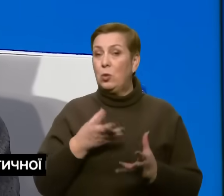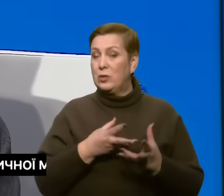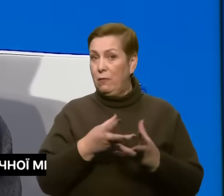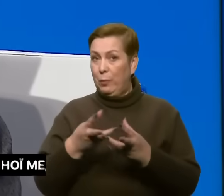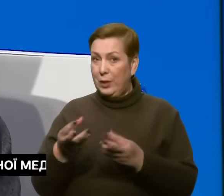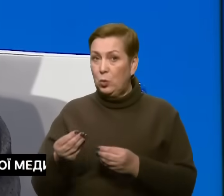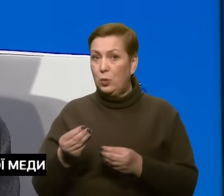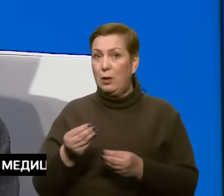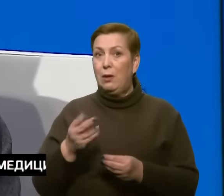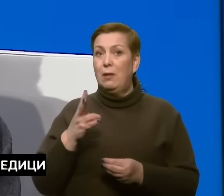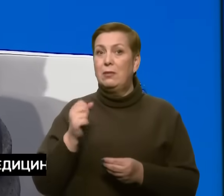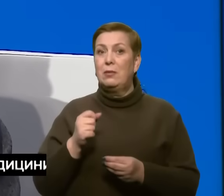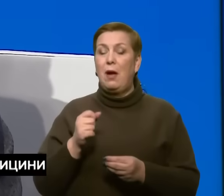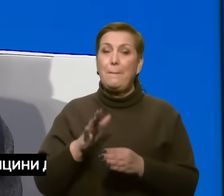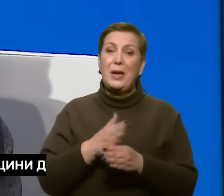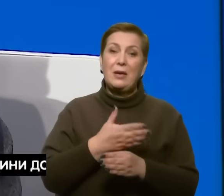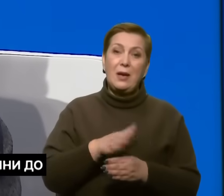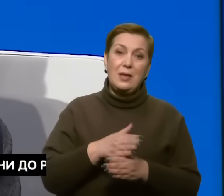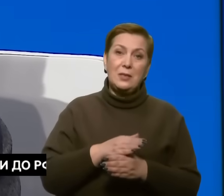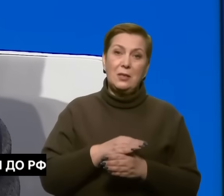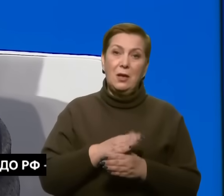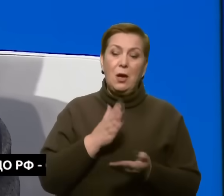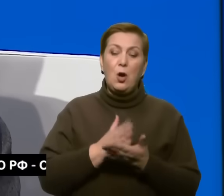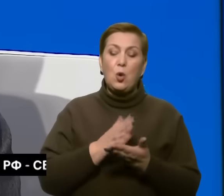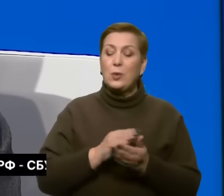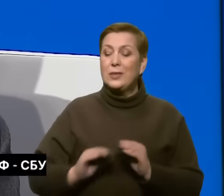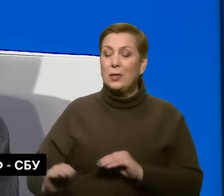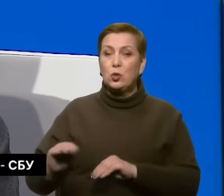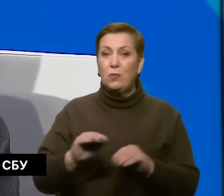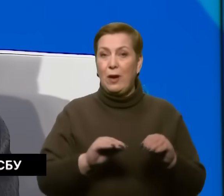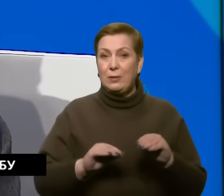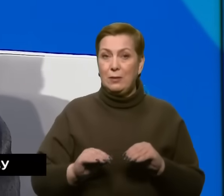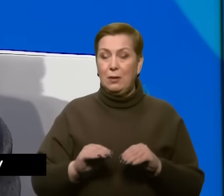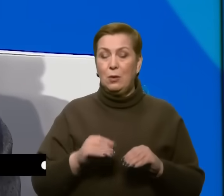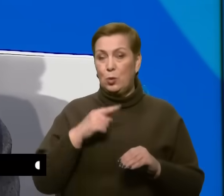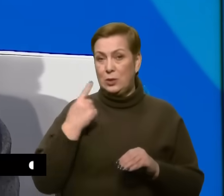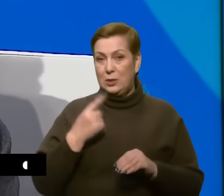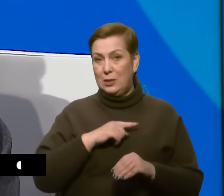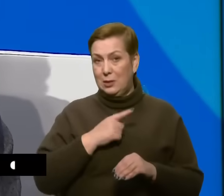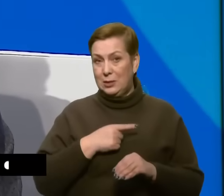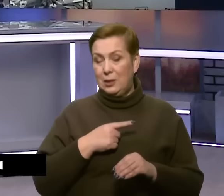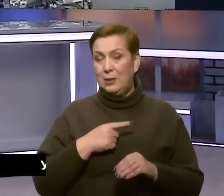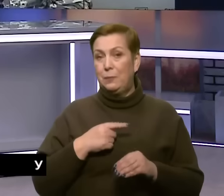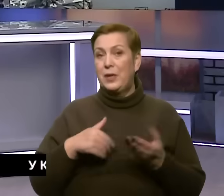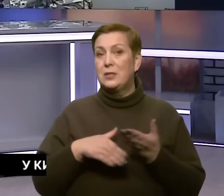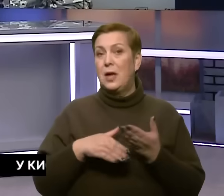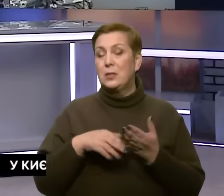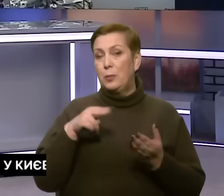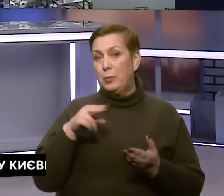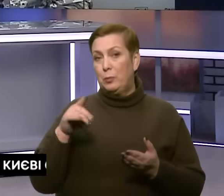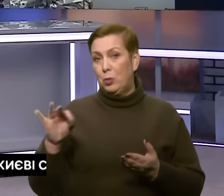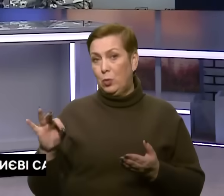на переділ, на розташування російських сил і, можливо, на засоби протиповітряної